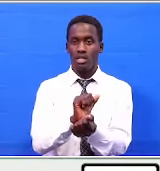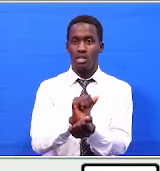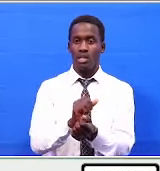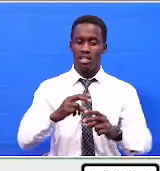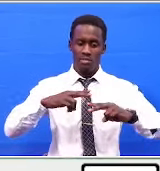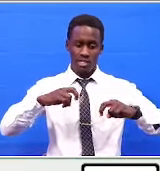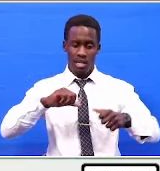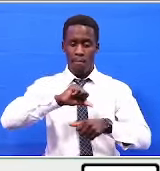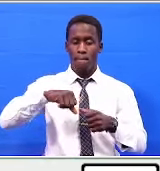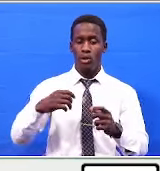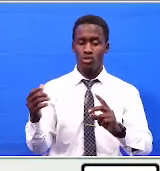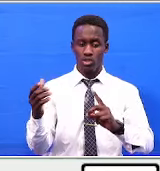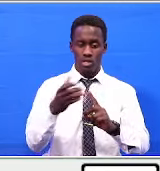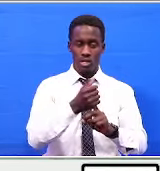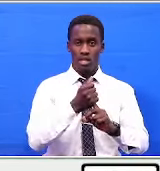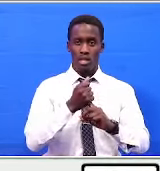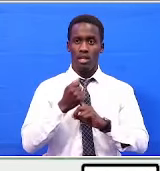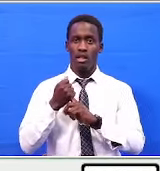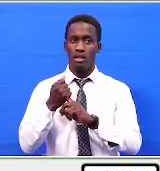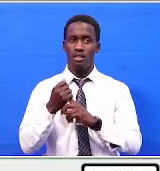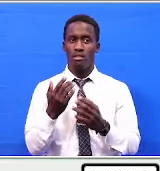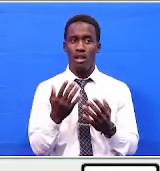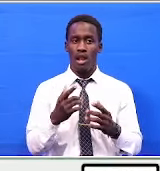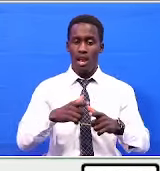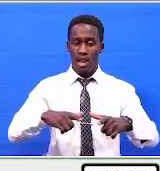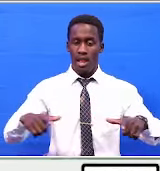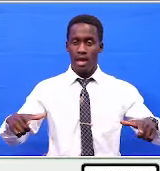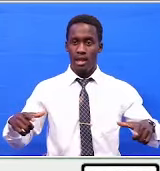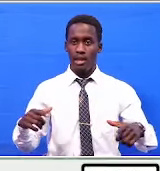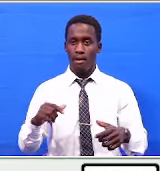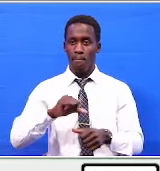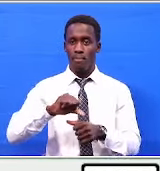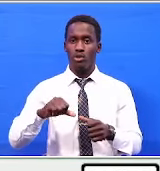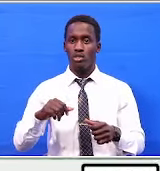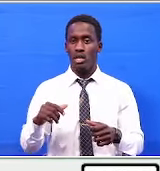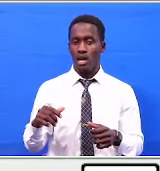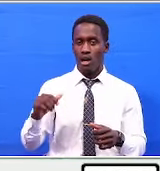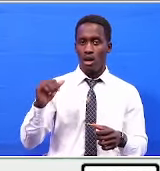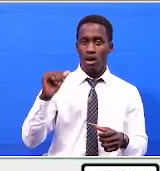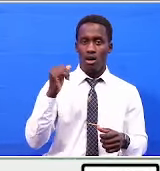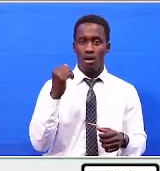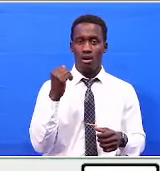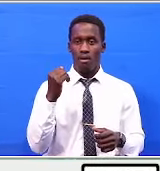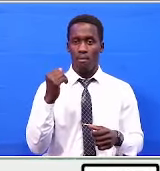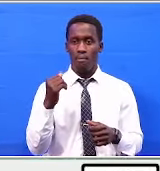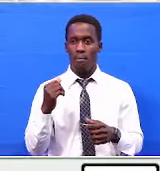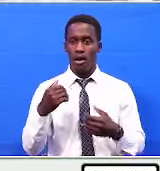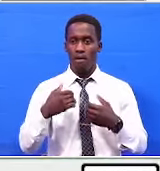unyakuzi wa ardhi ya umma yenye ekari 677 yenye thamani ya shilingi bilioni